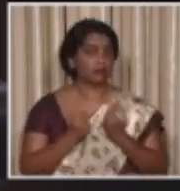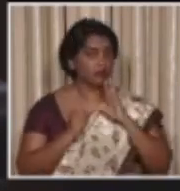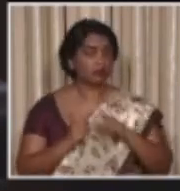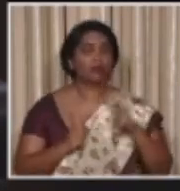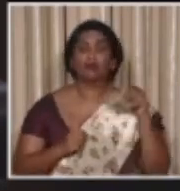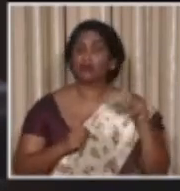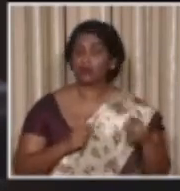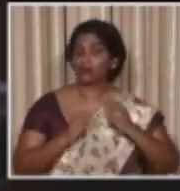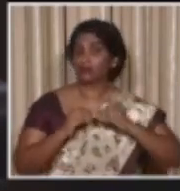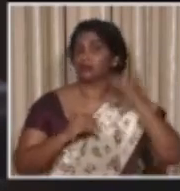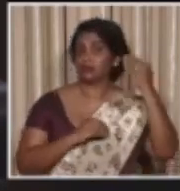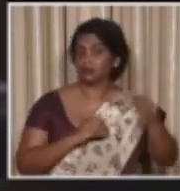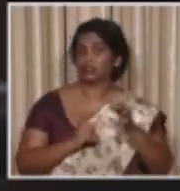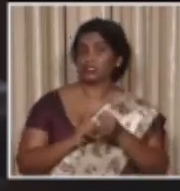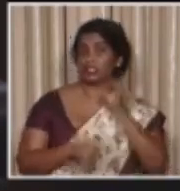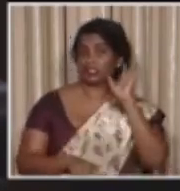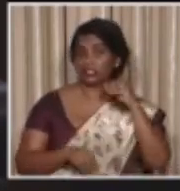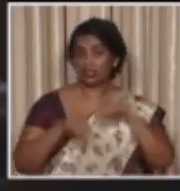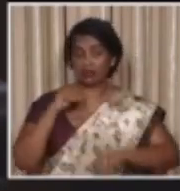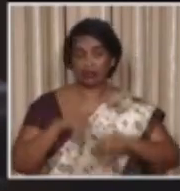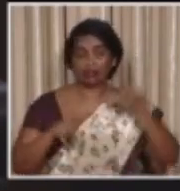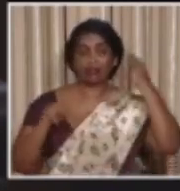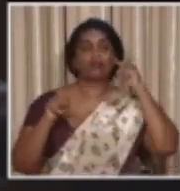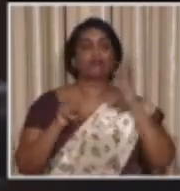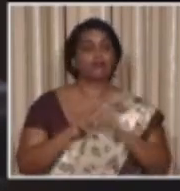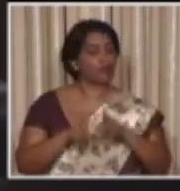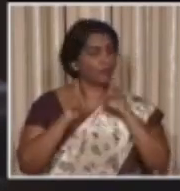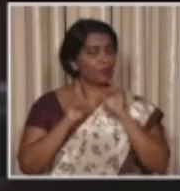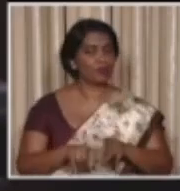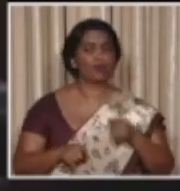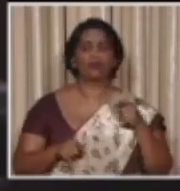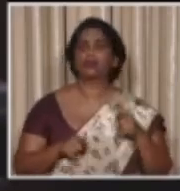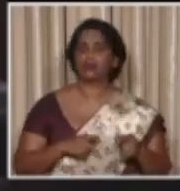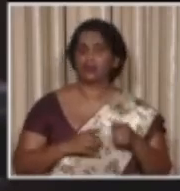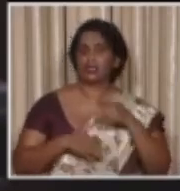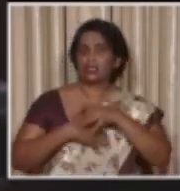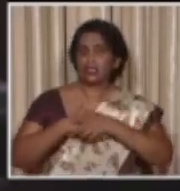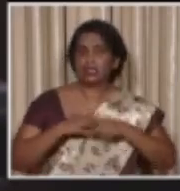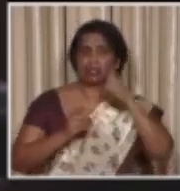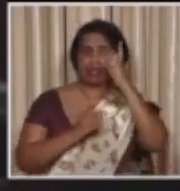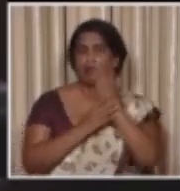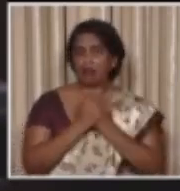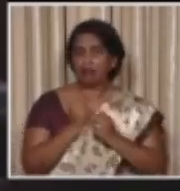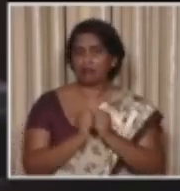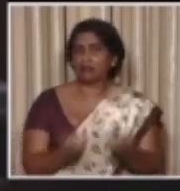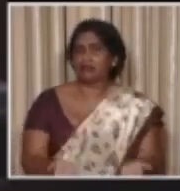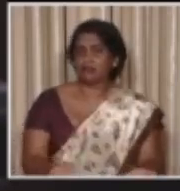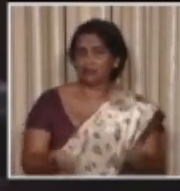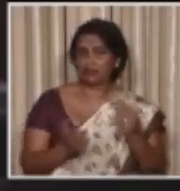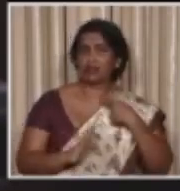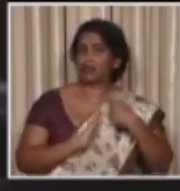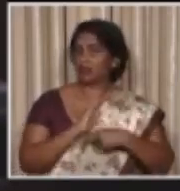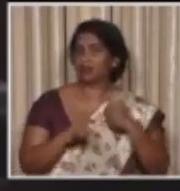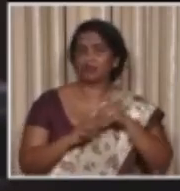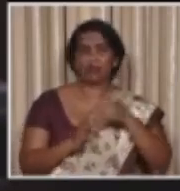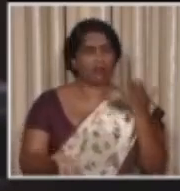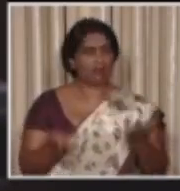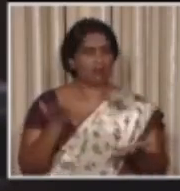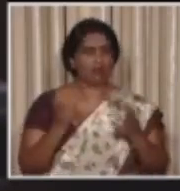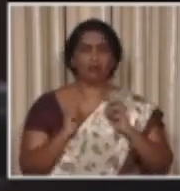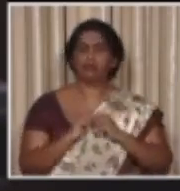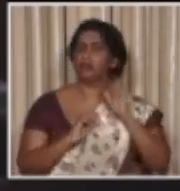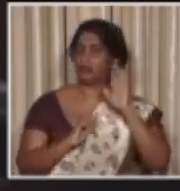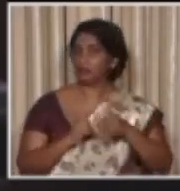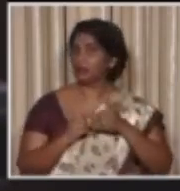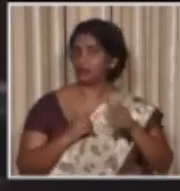සඳහා ඊගාව මේ ජනාධිපතිවරණය සඳහා මේ ජාතිවාදී ආගම්වාදී අවුස්සලා රට තුල අස්ථාවරත්වය